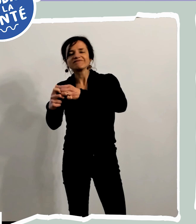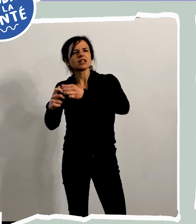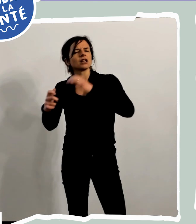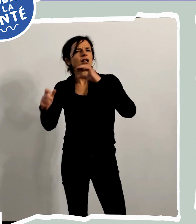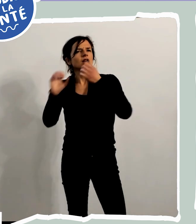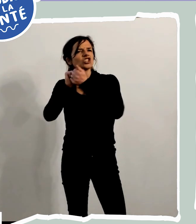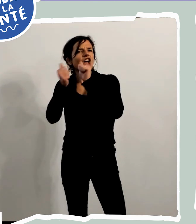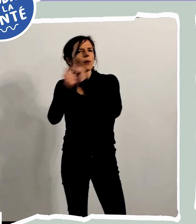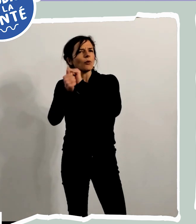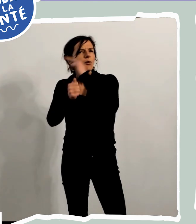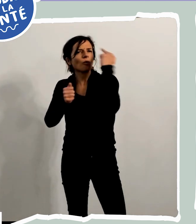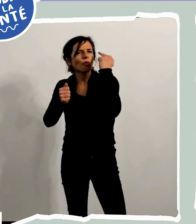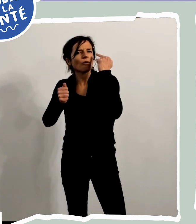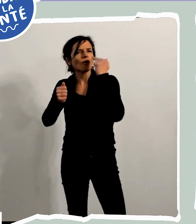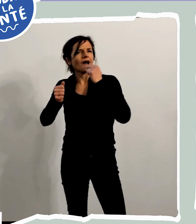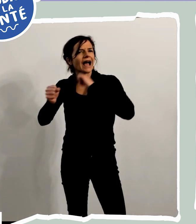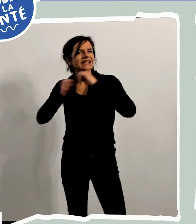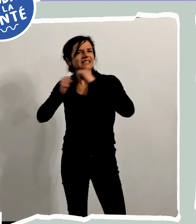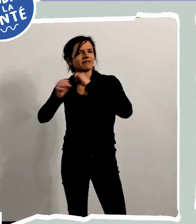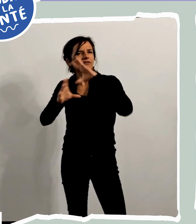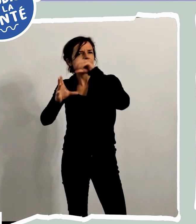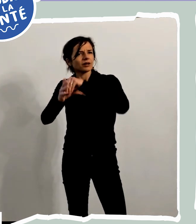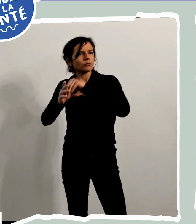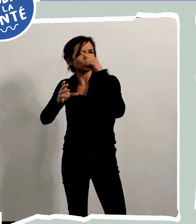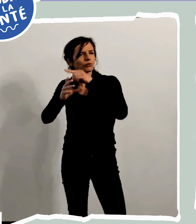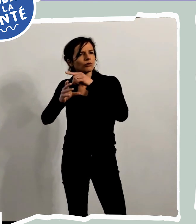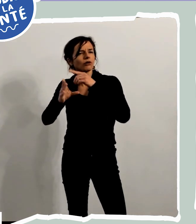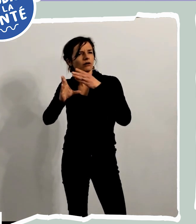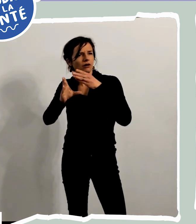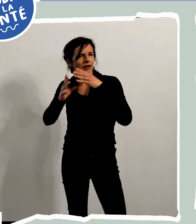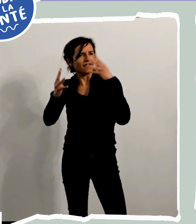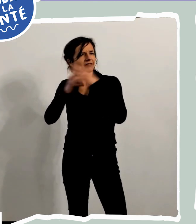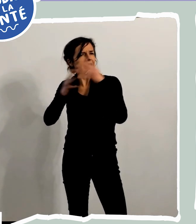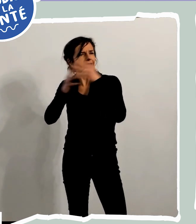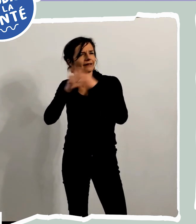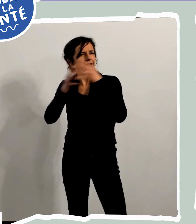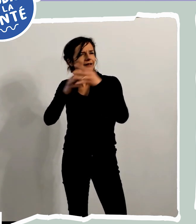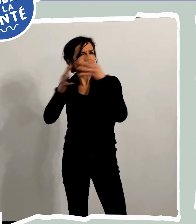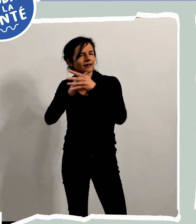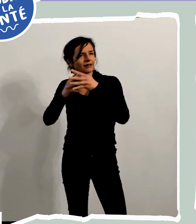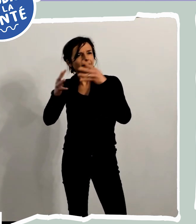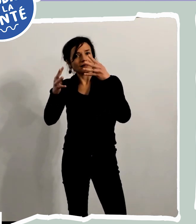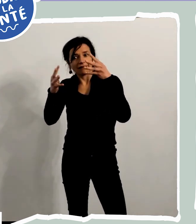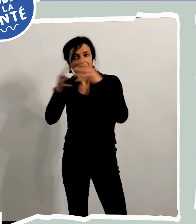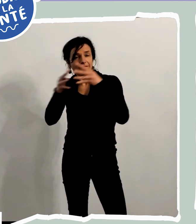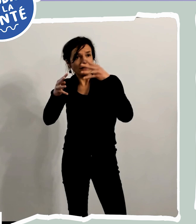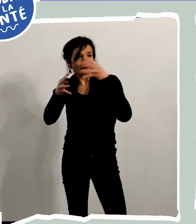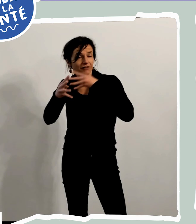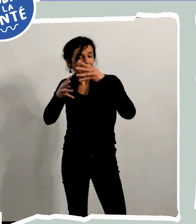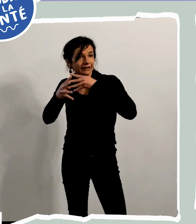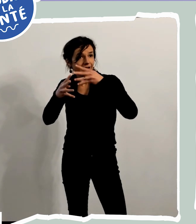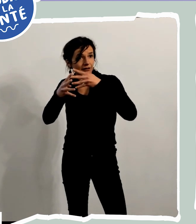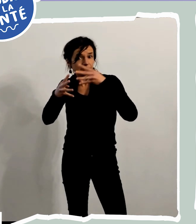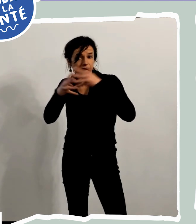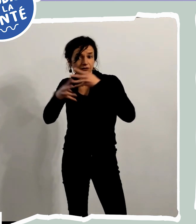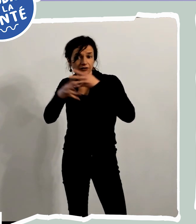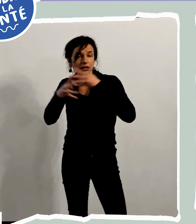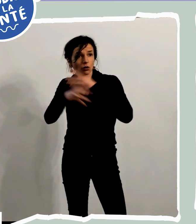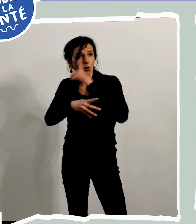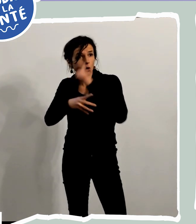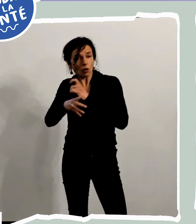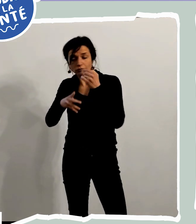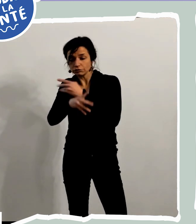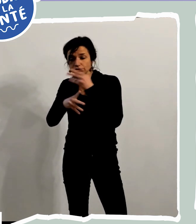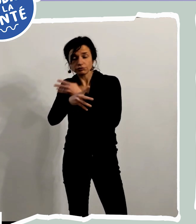pour éliminer les petites molécules. Hein. Les polluants environnementaux, ce sont des petites molécules, en